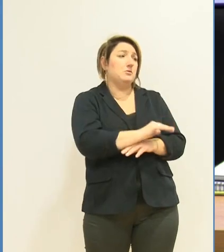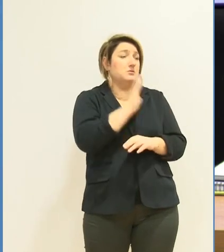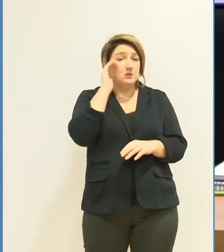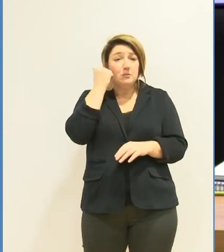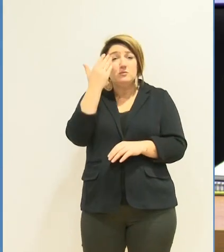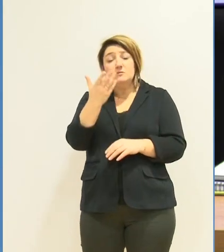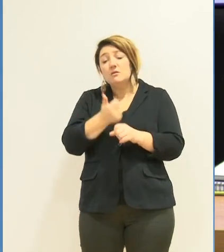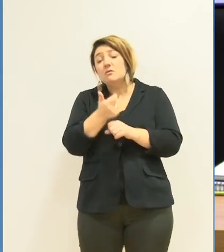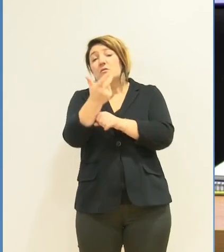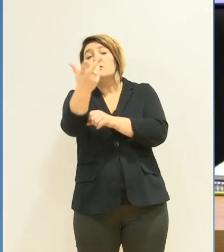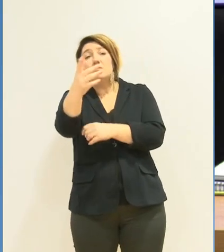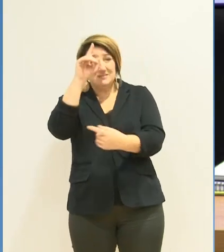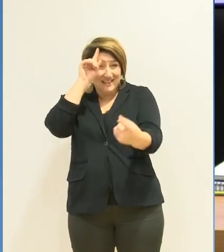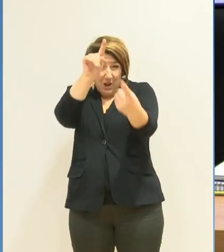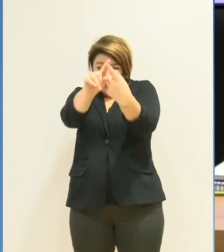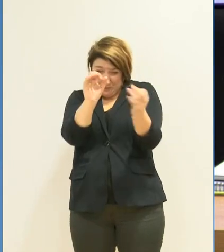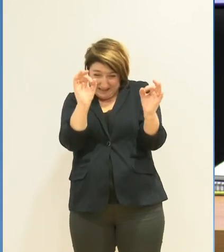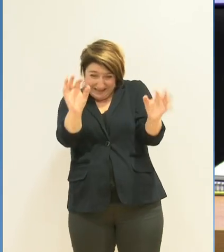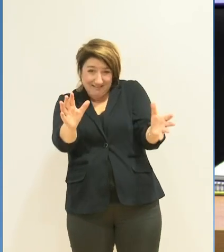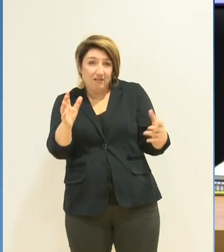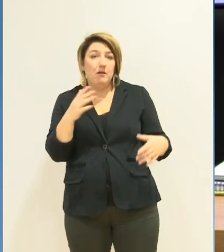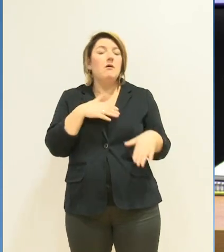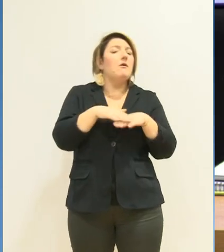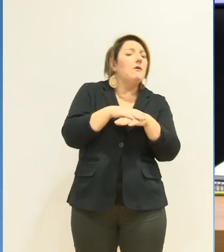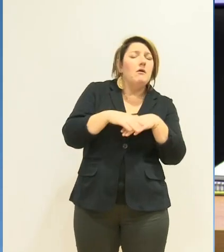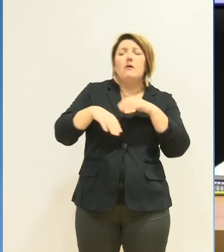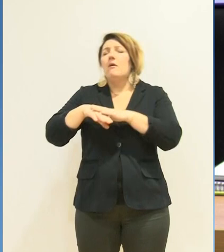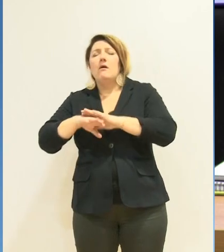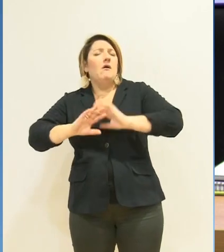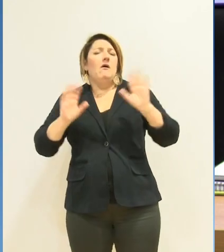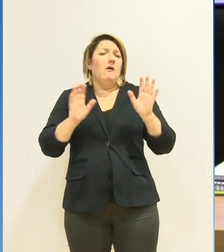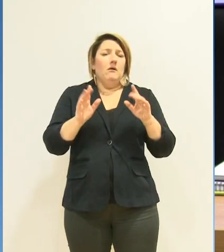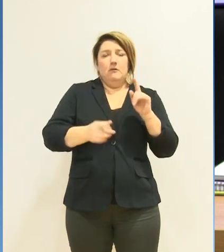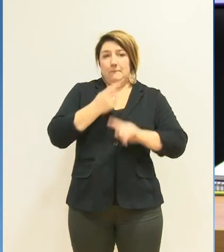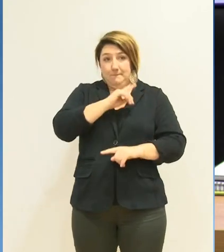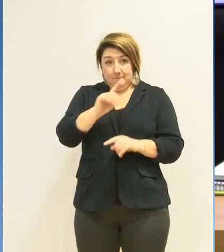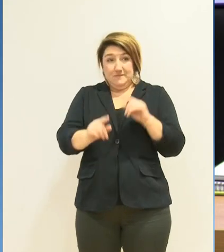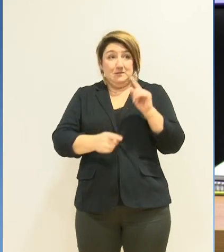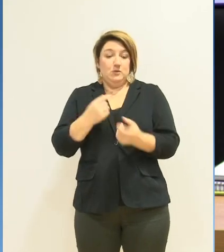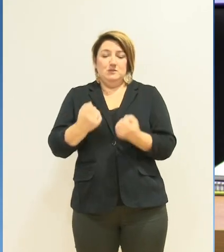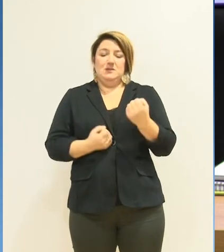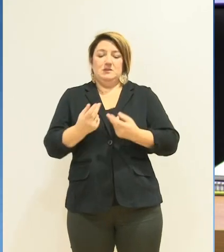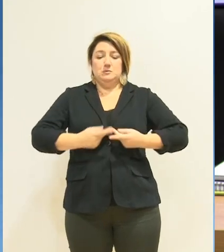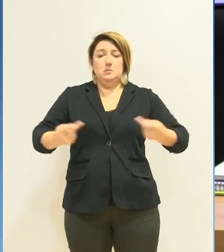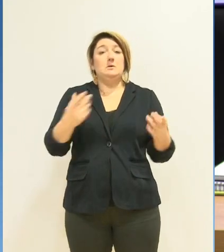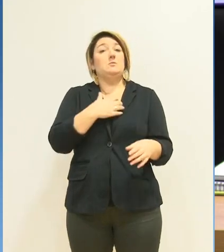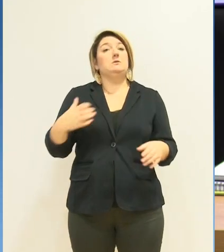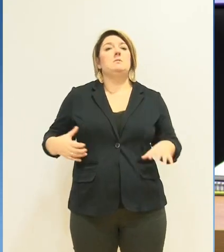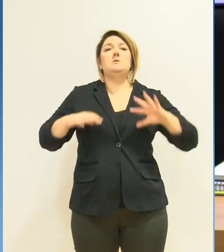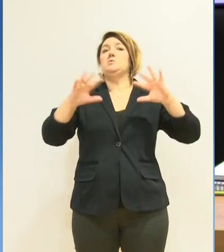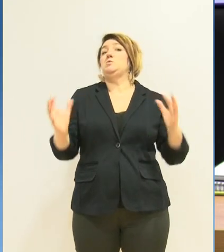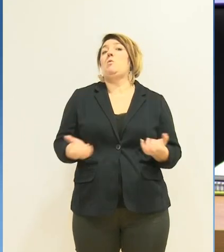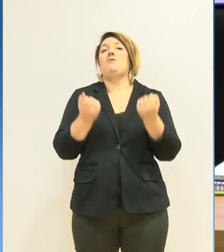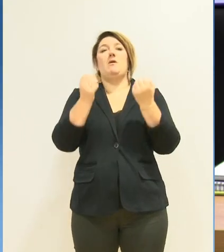venir indépendamment des sensibilités politiques des uns et des autres c'est la sauvegarde du service public municipal sa pérennité dans la